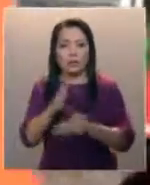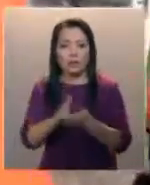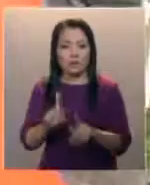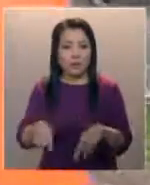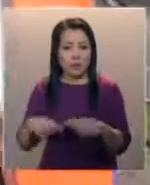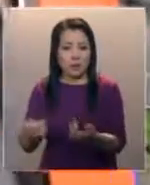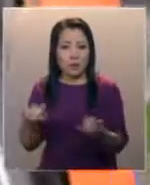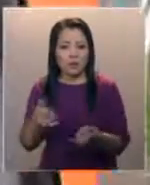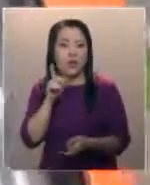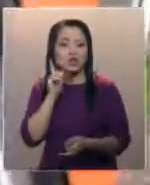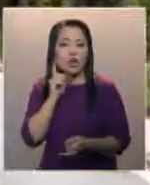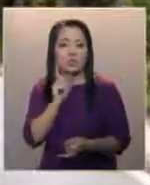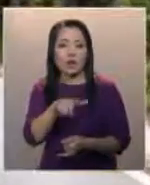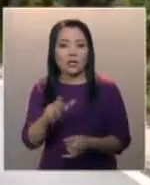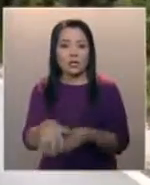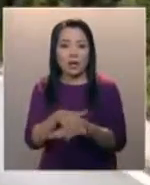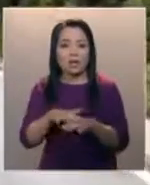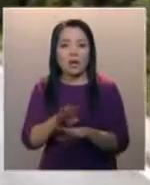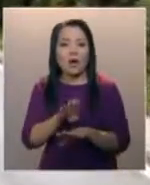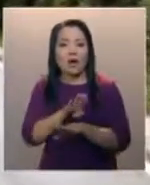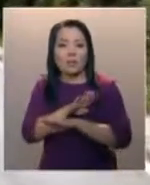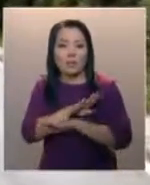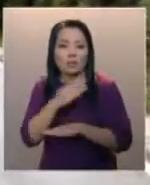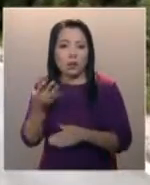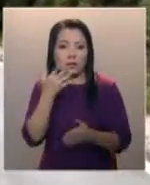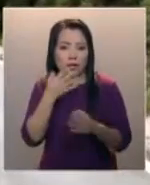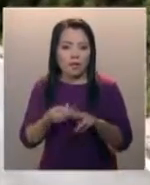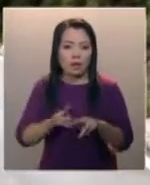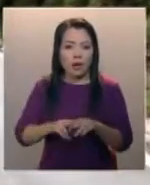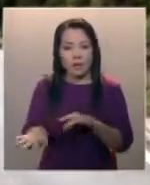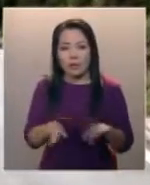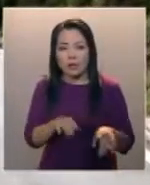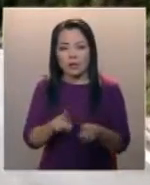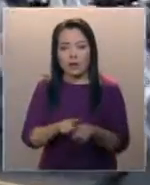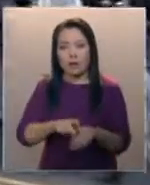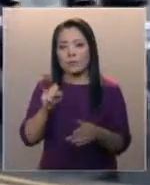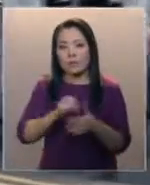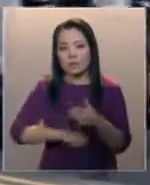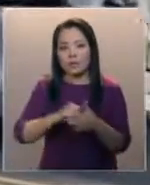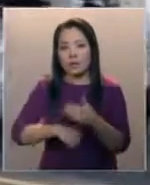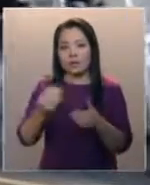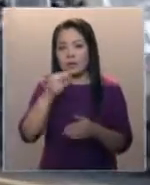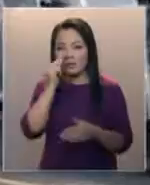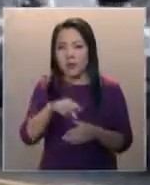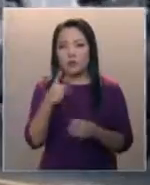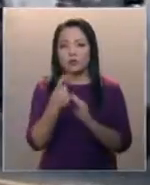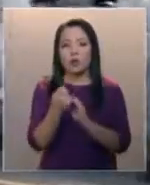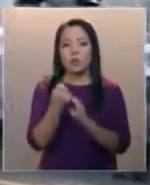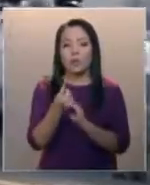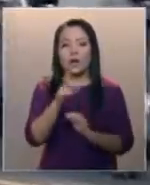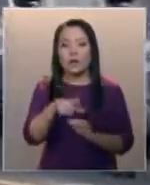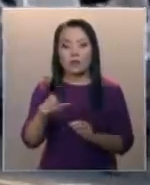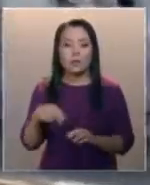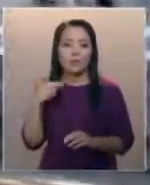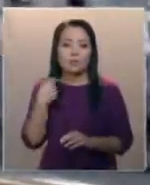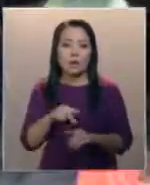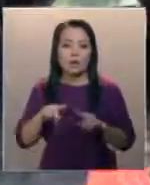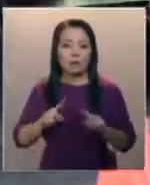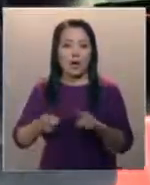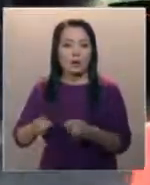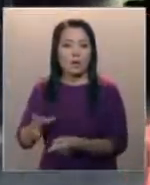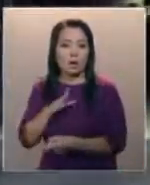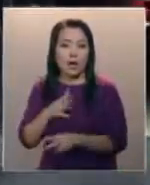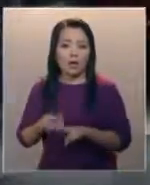мәлімет бойынша жастардың барлығы да бақилық болған. Осы іске қатысы бар деген күдікпен 111 адам қамауға алынды. Олардың